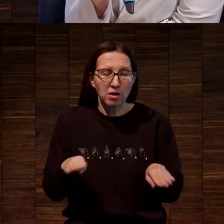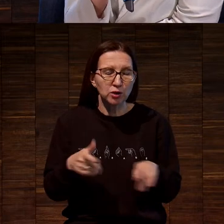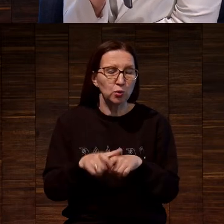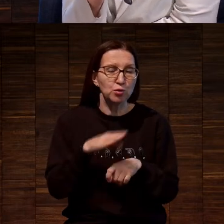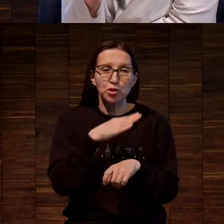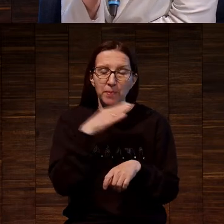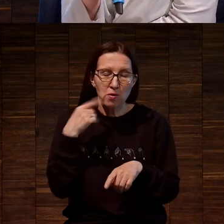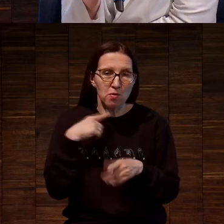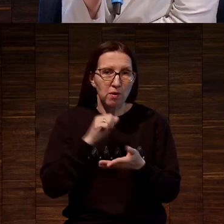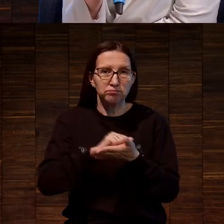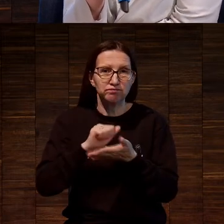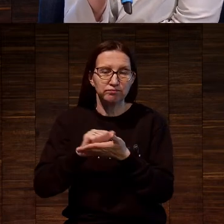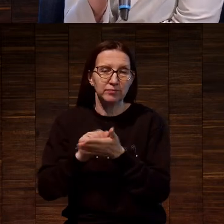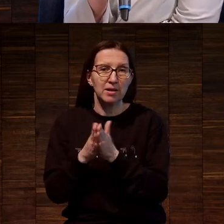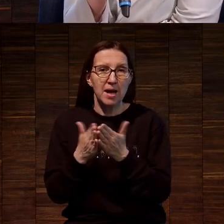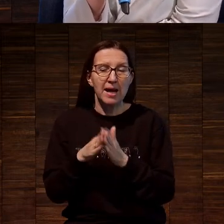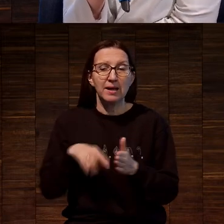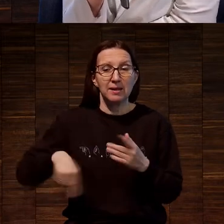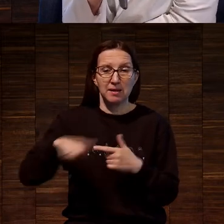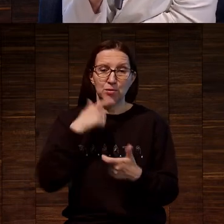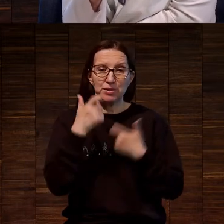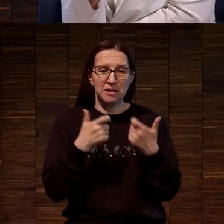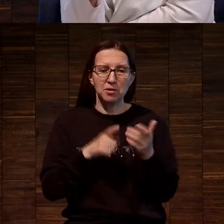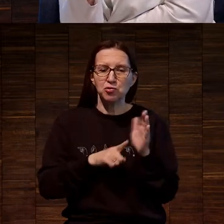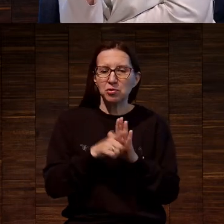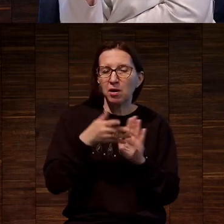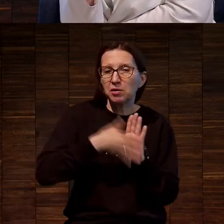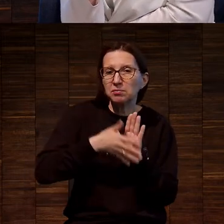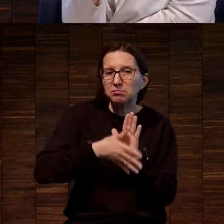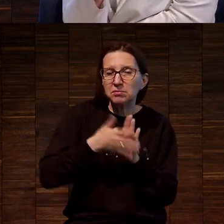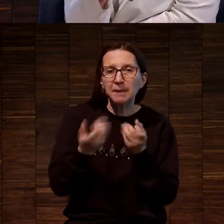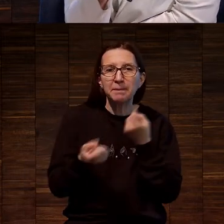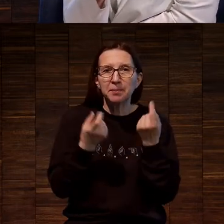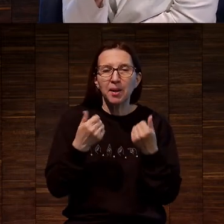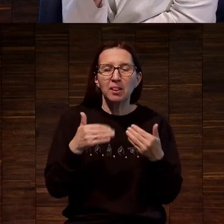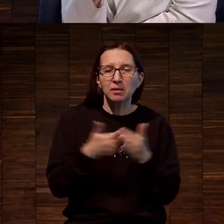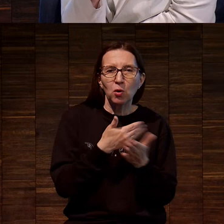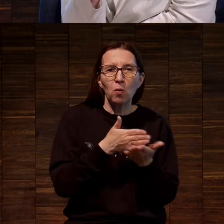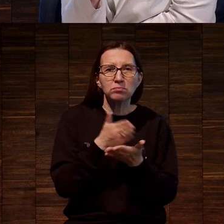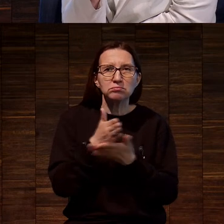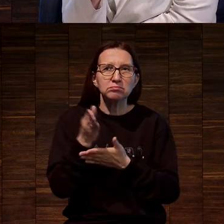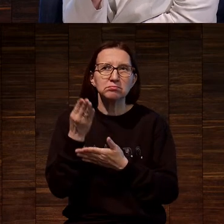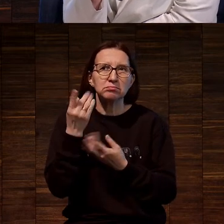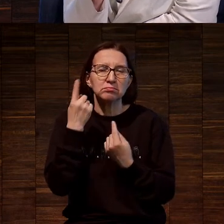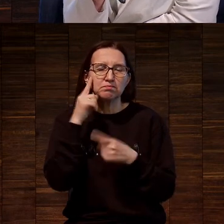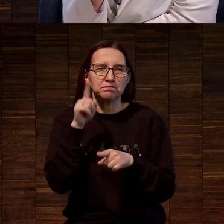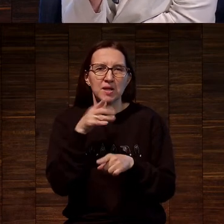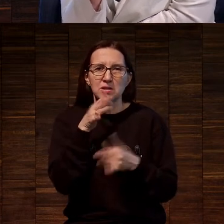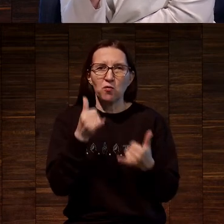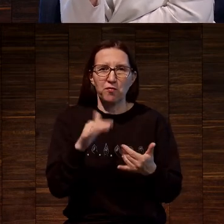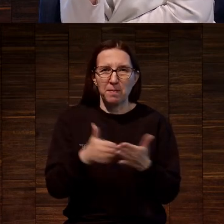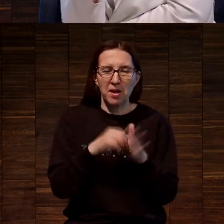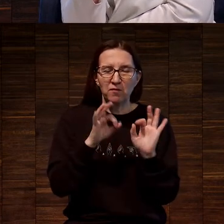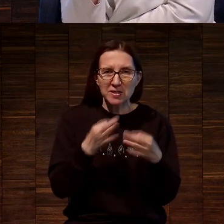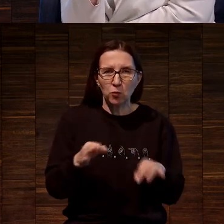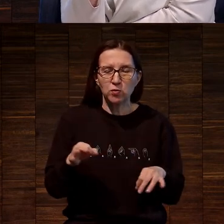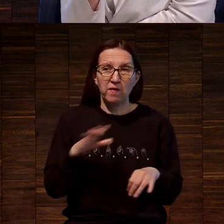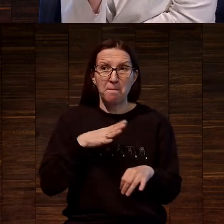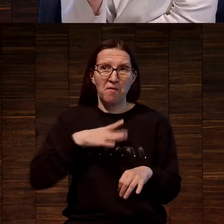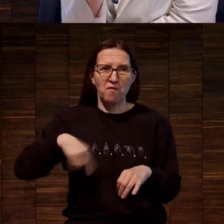начинает разбираться в контекстах современного искусства и уже не так пугает какие-то непонятные вещи, которые он